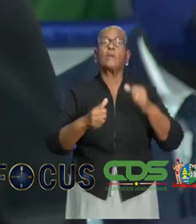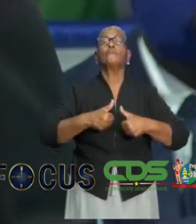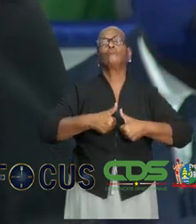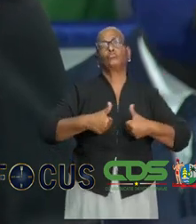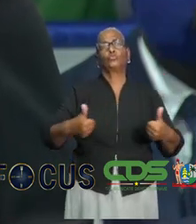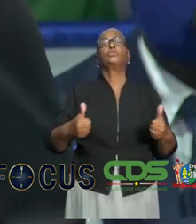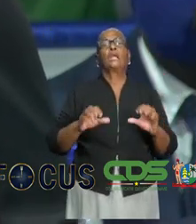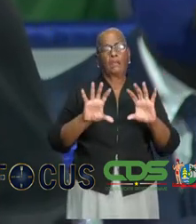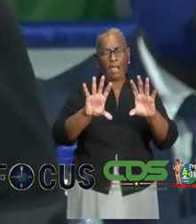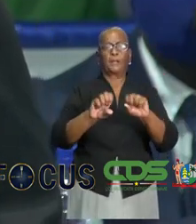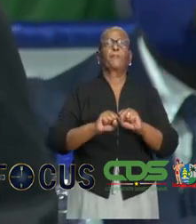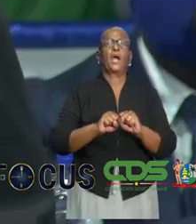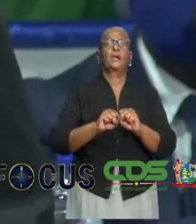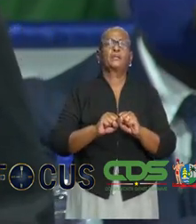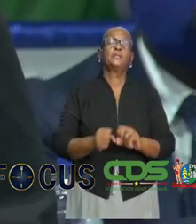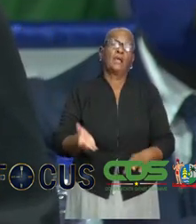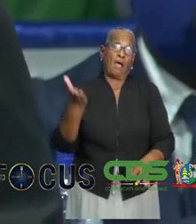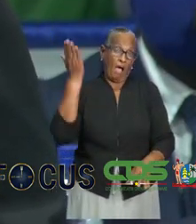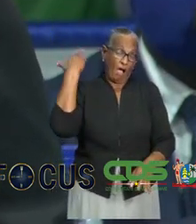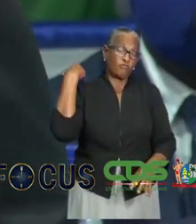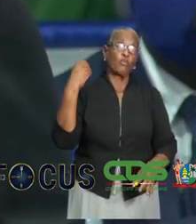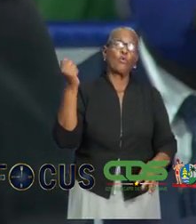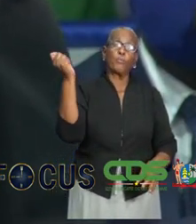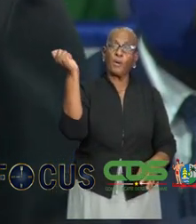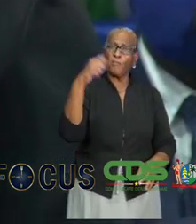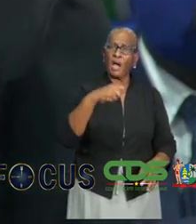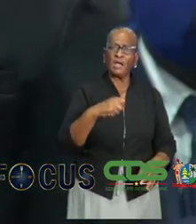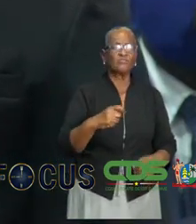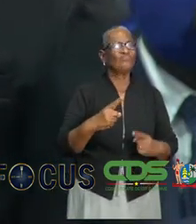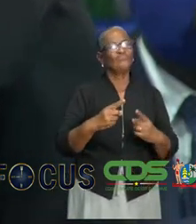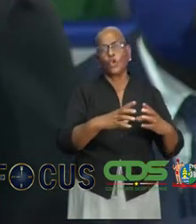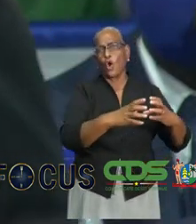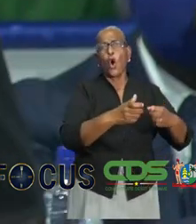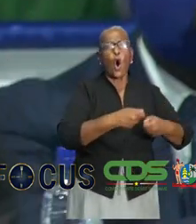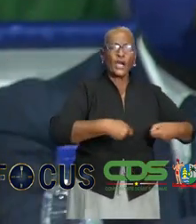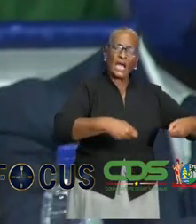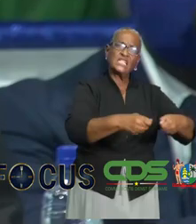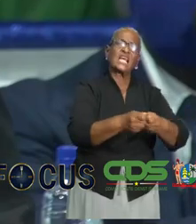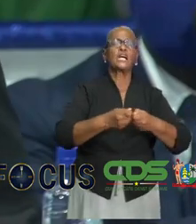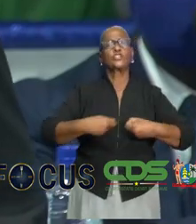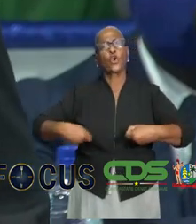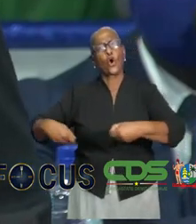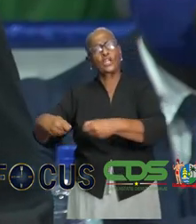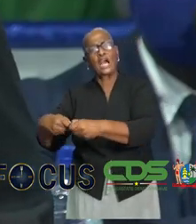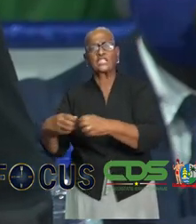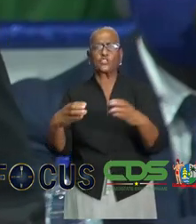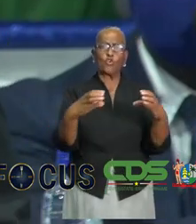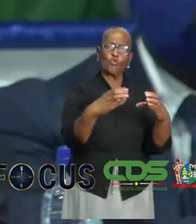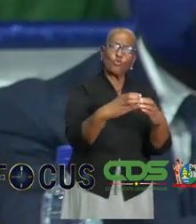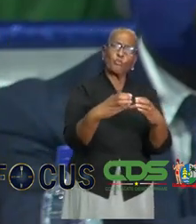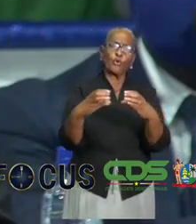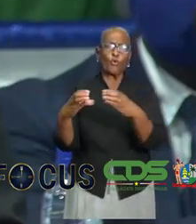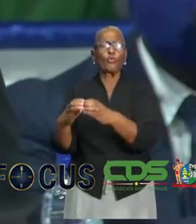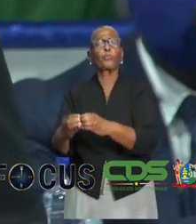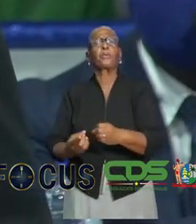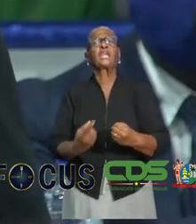Zo zijn er in de afgelopen maanden tal van organisaties, groepen en